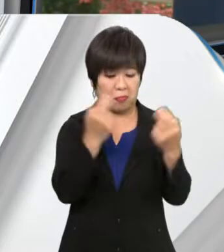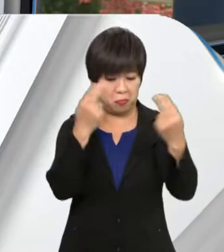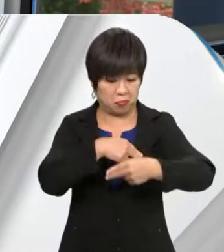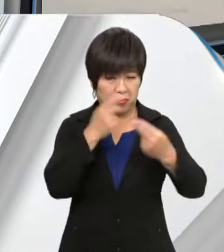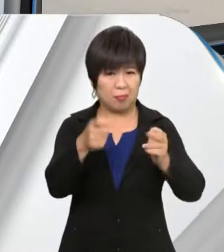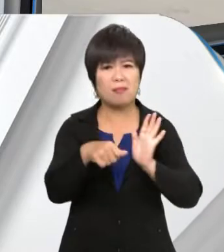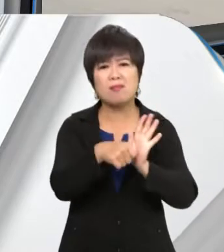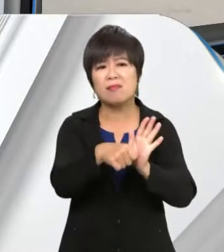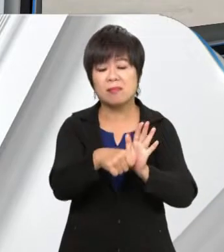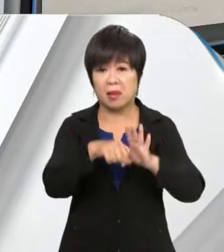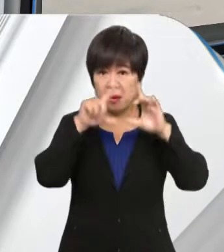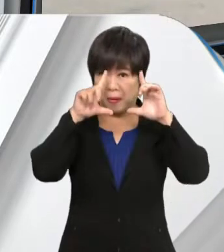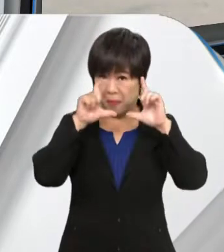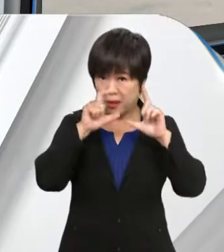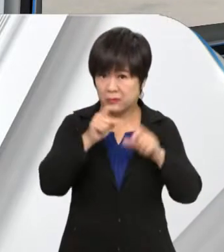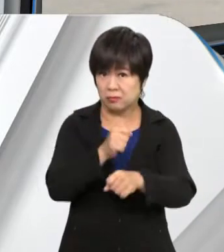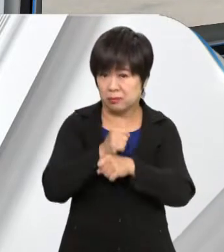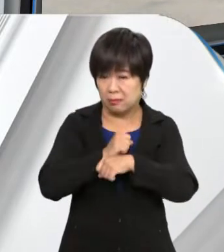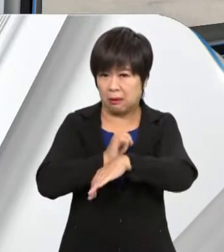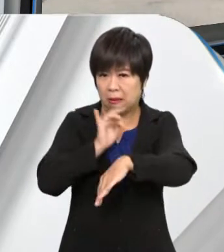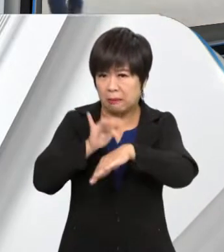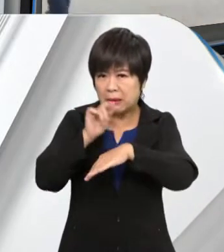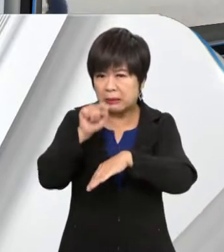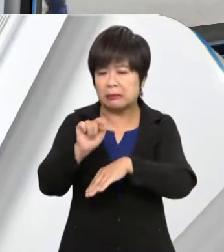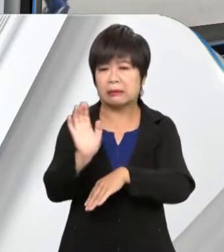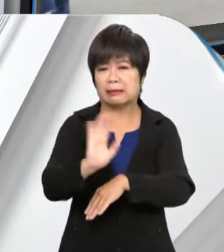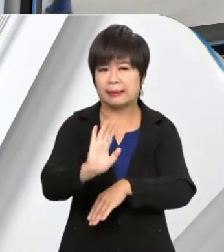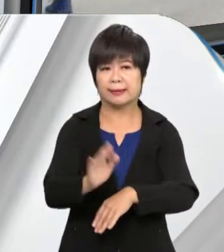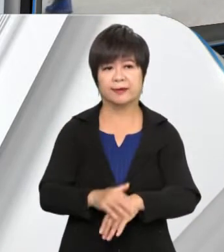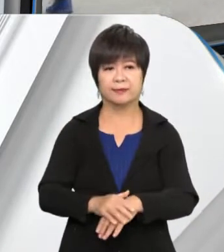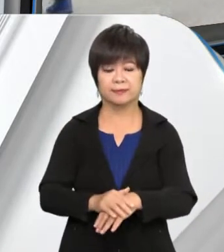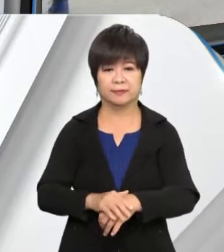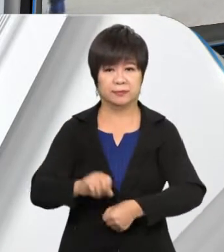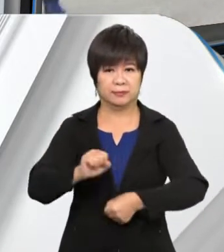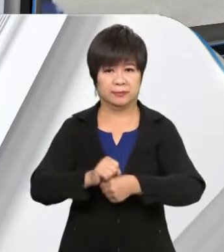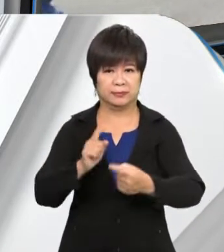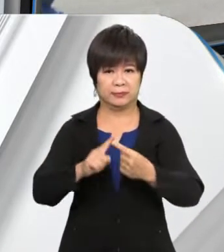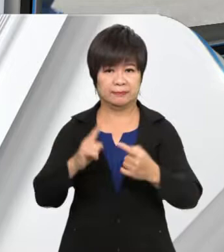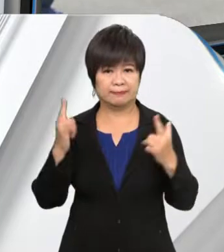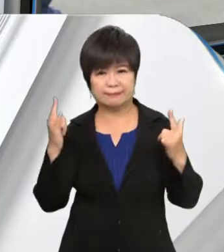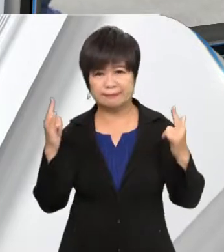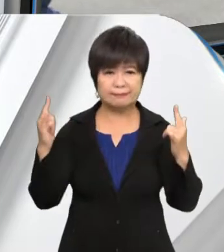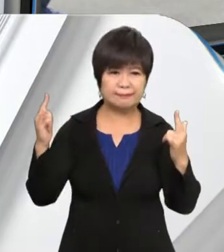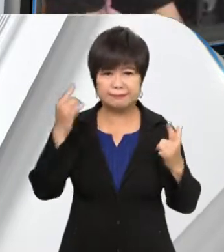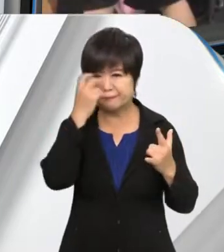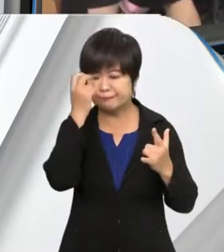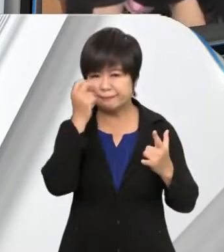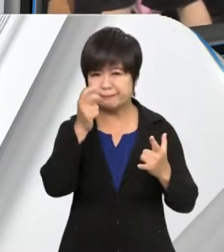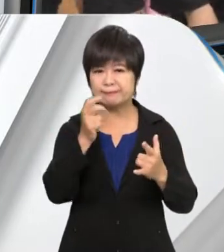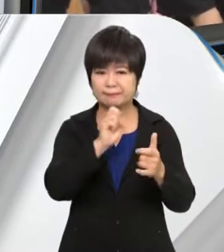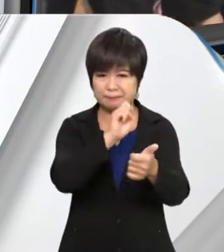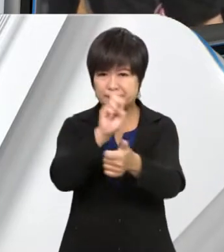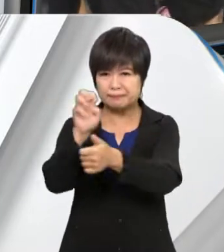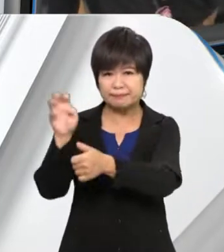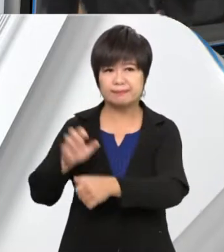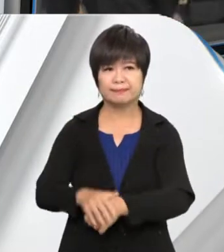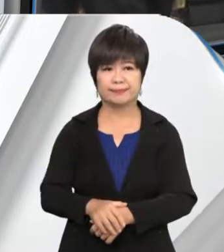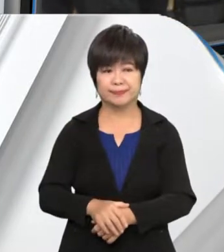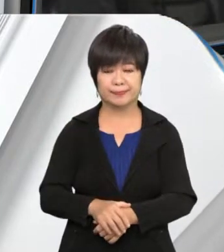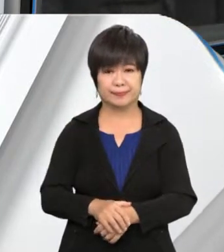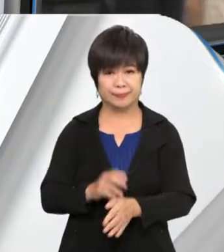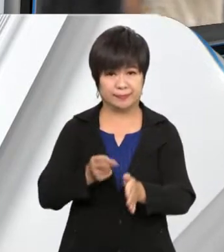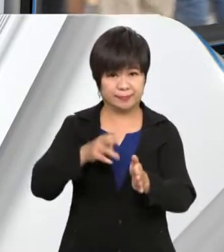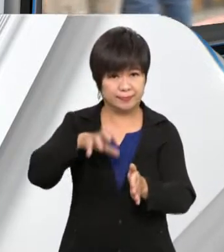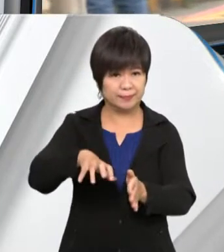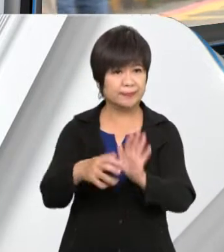点，提协商时节唔好去命到高压天线，就加派人力抵达的景点起顺起线头。铁道局